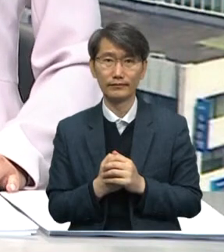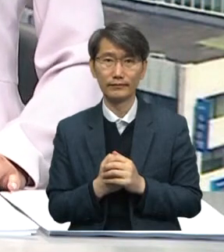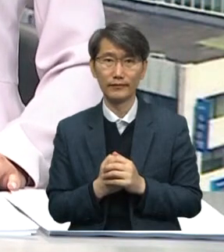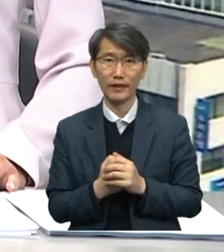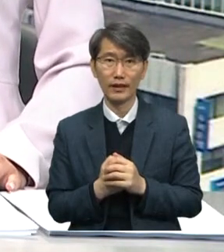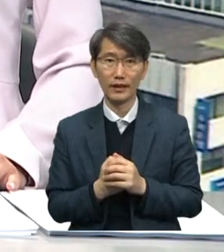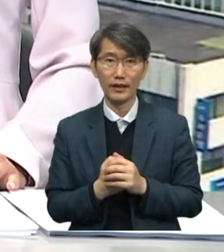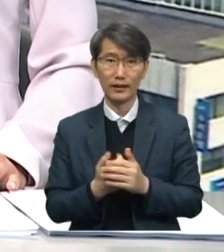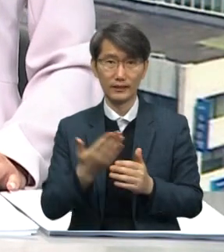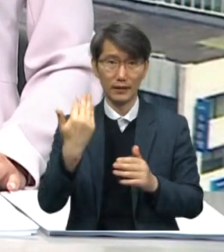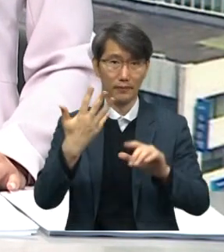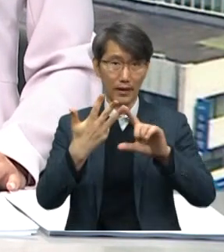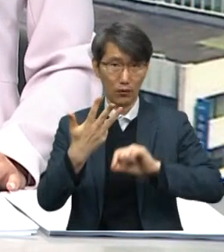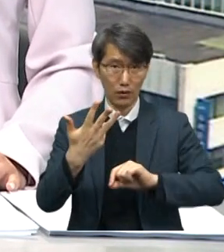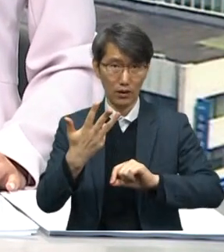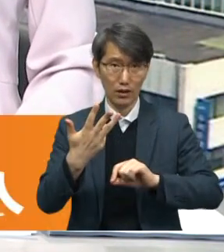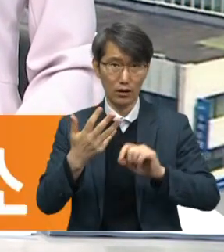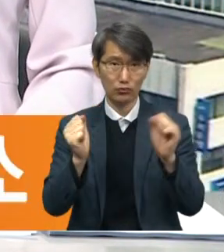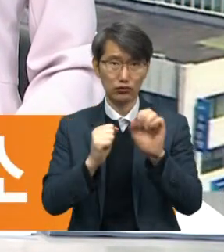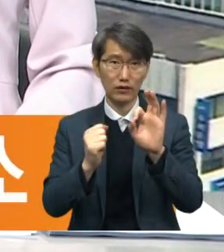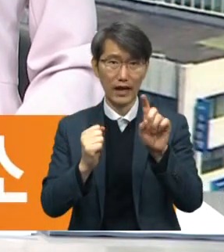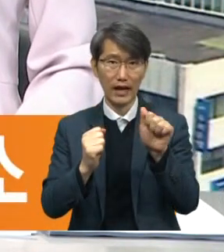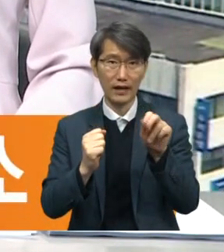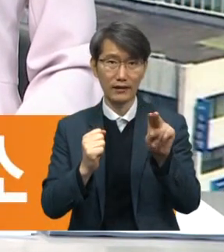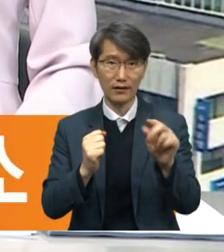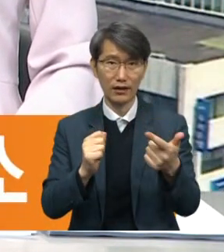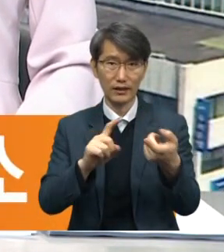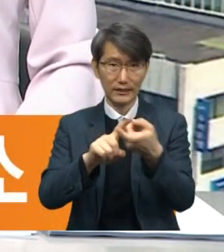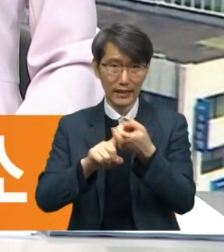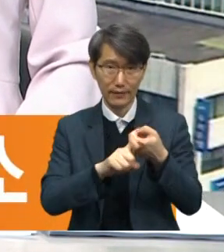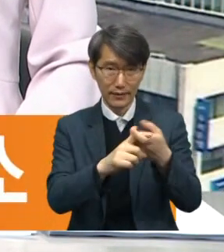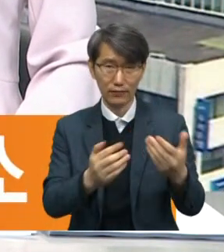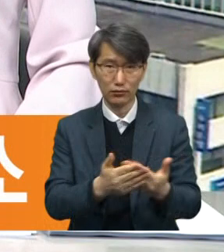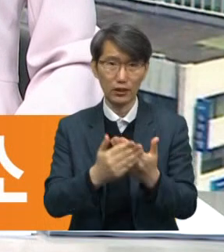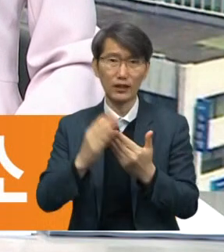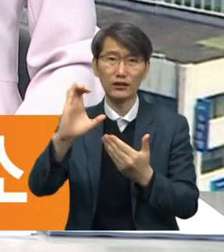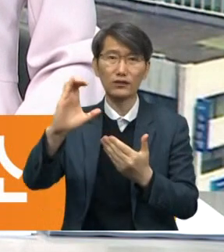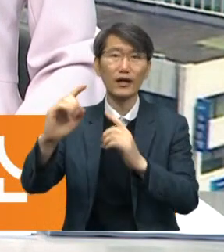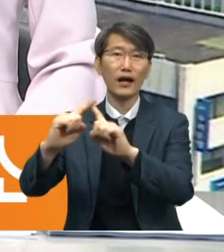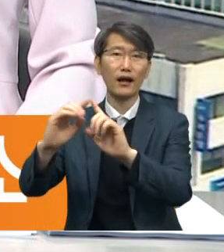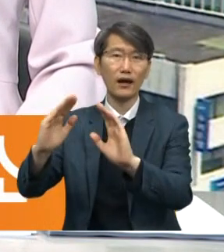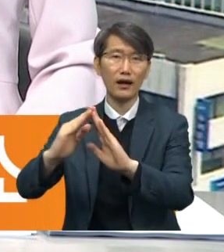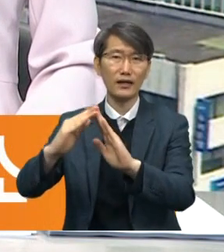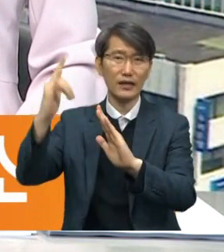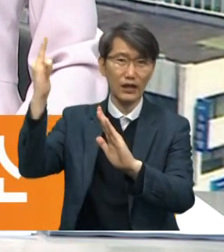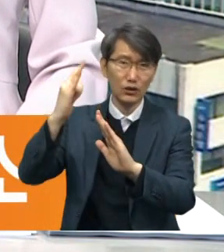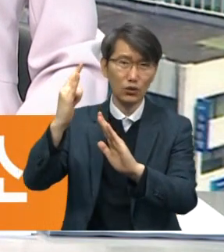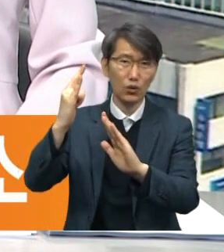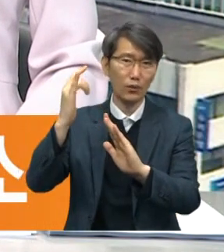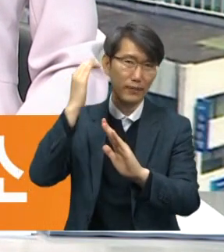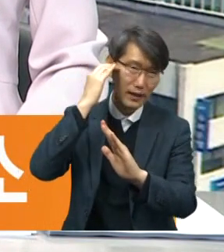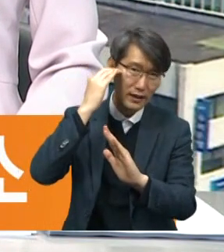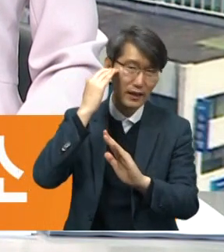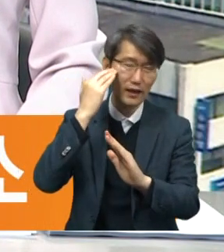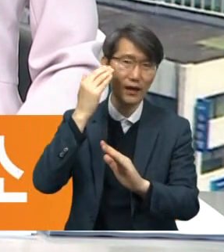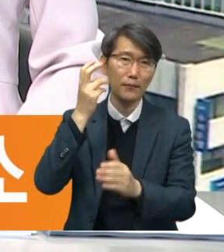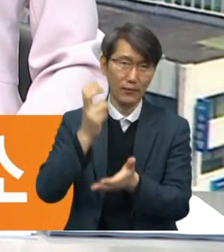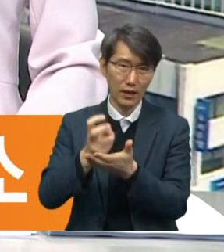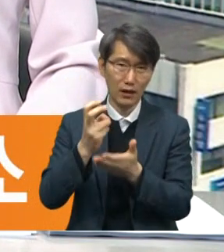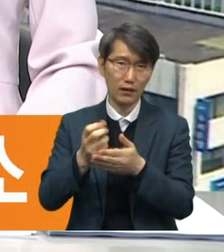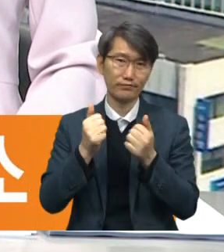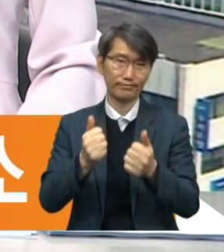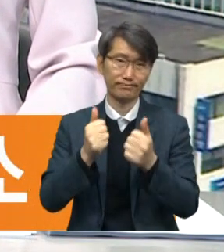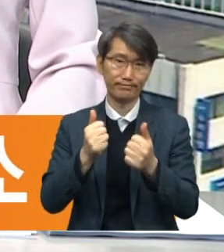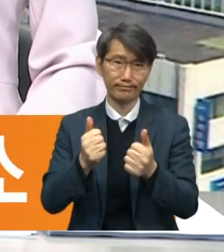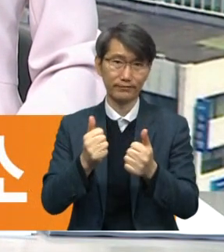지난해 8월이 부가연 이구역 재개발 조합과 구역내 성당이 조권과 보상 등의 이유로 법적 다툼을 버리고 있다는